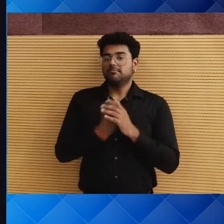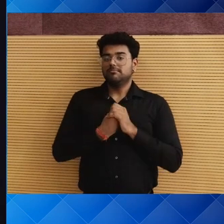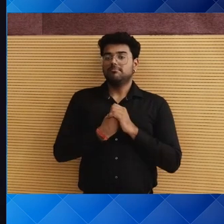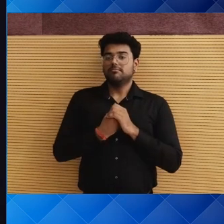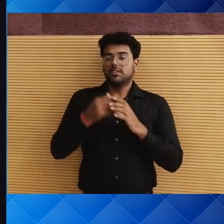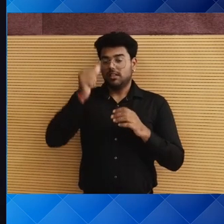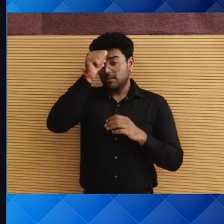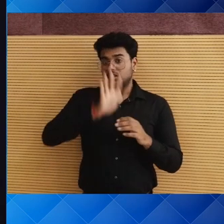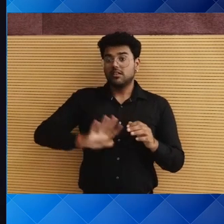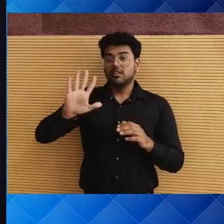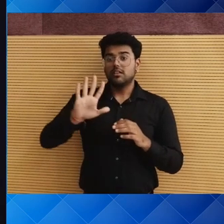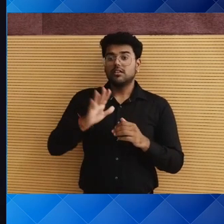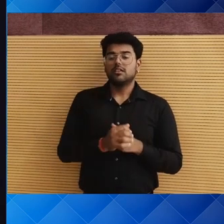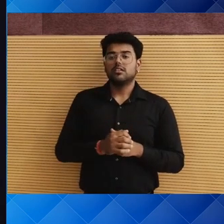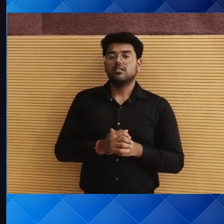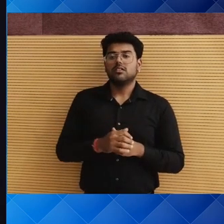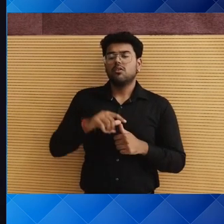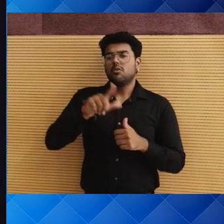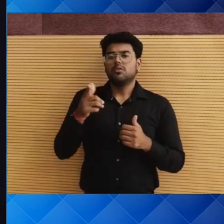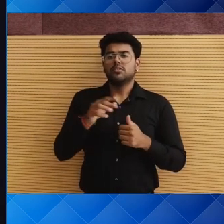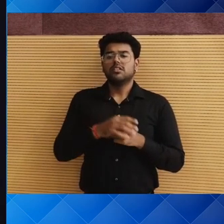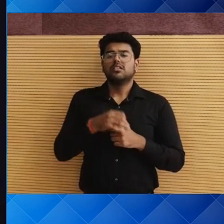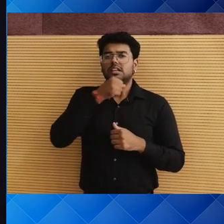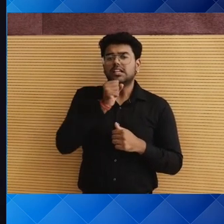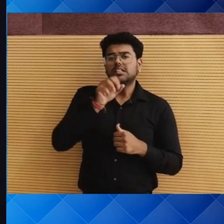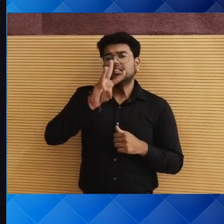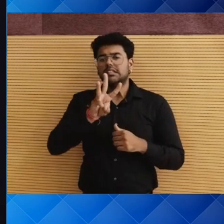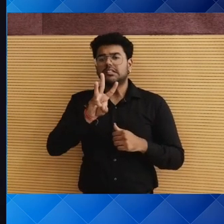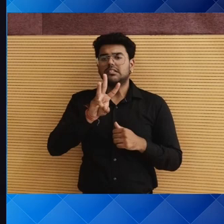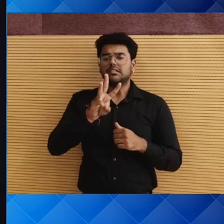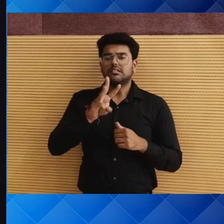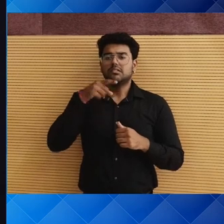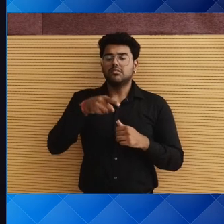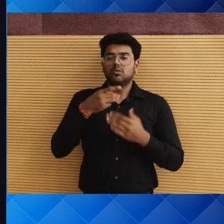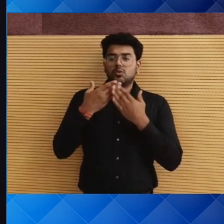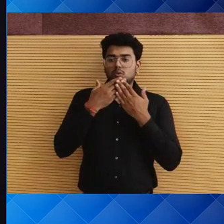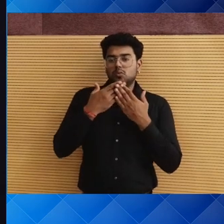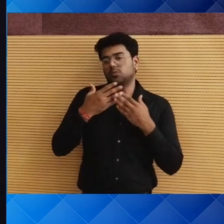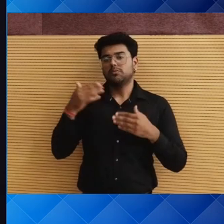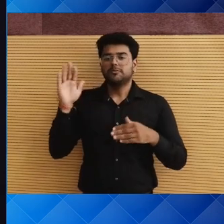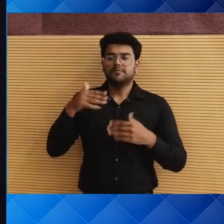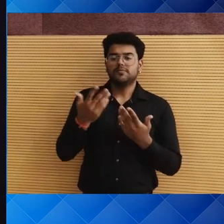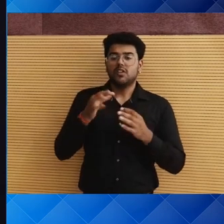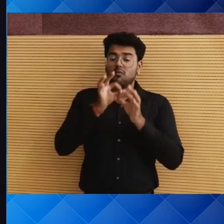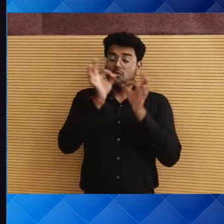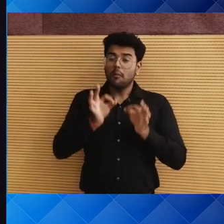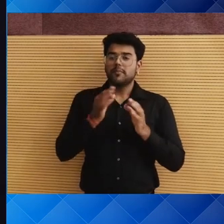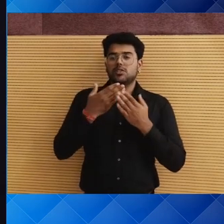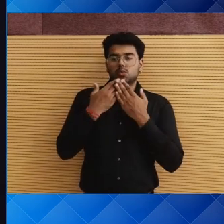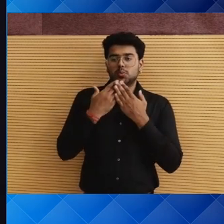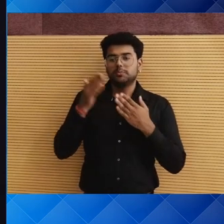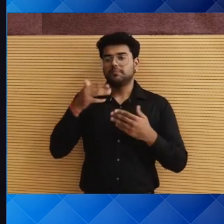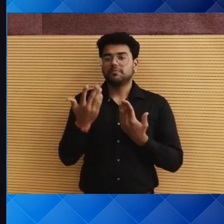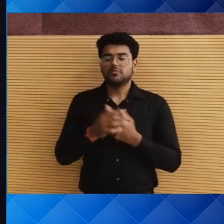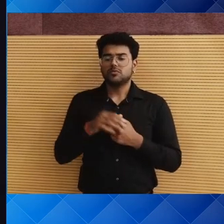देश की सारे आयु 3 के बच्चों को स्कूल पे ले आए, फॉर्मल स्कूल पे ले आए,